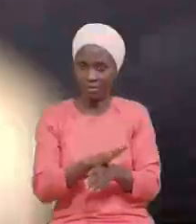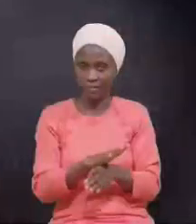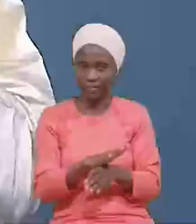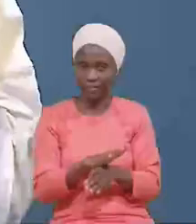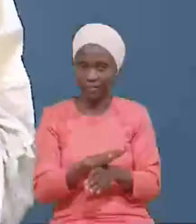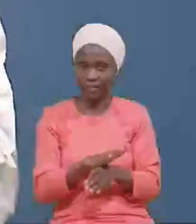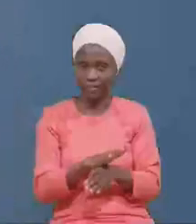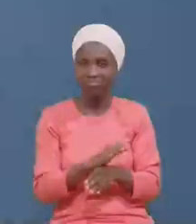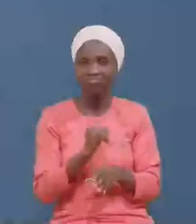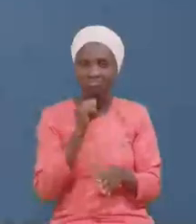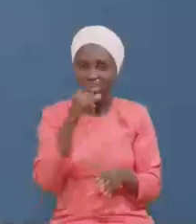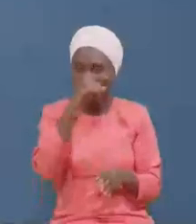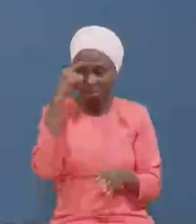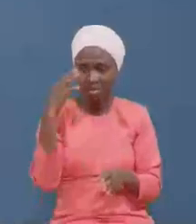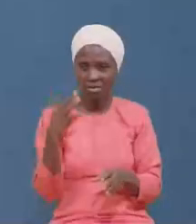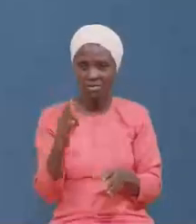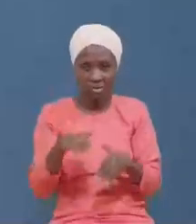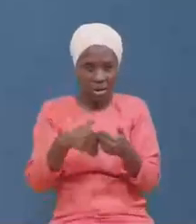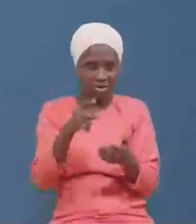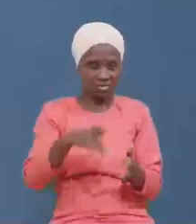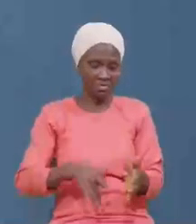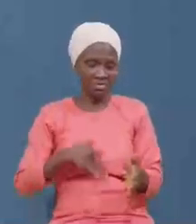par cause de vos sentiments.